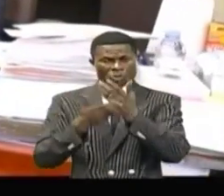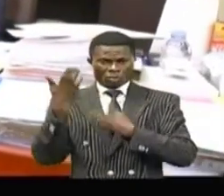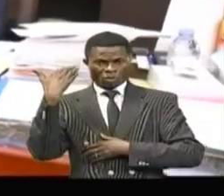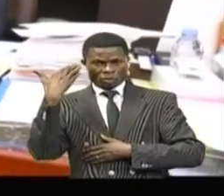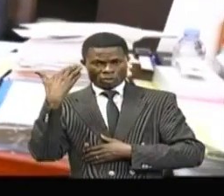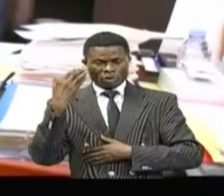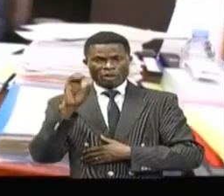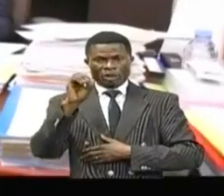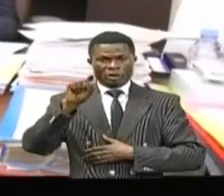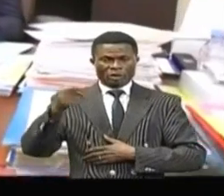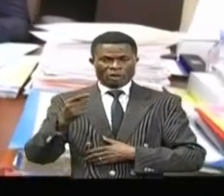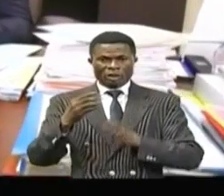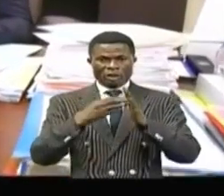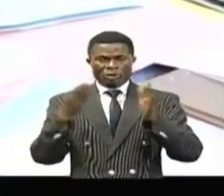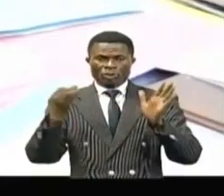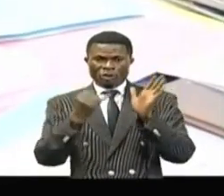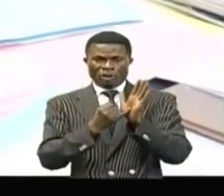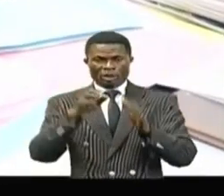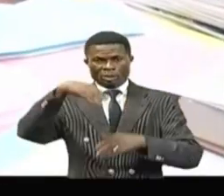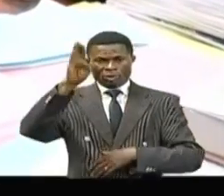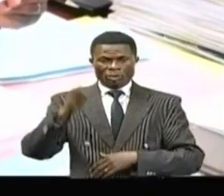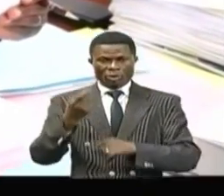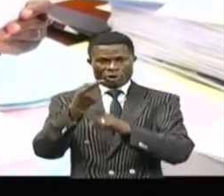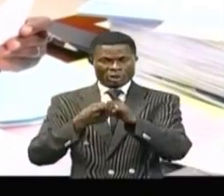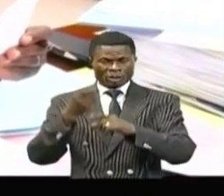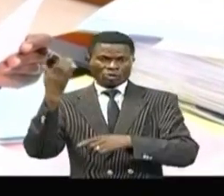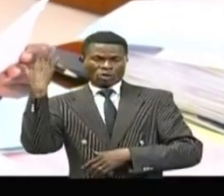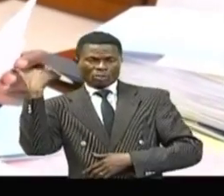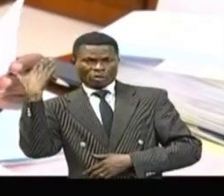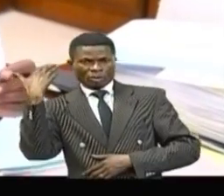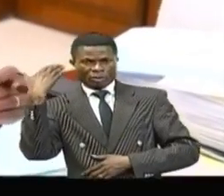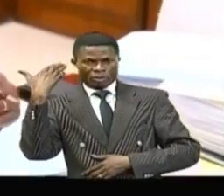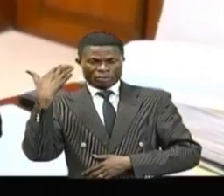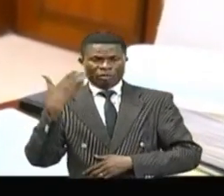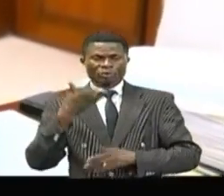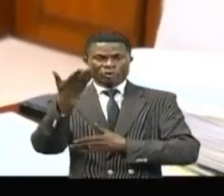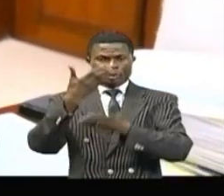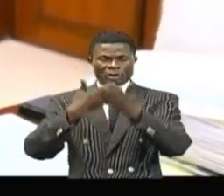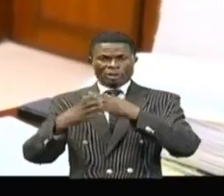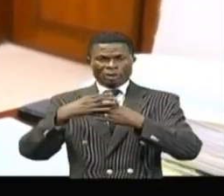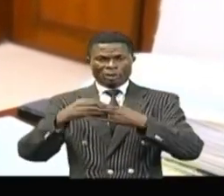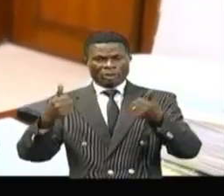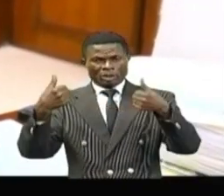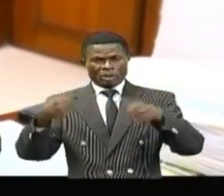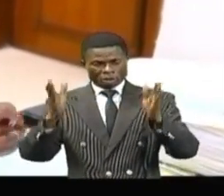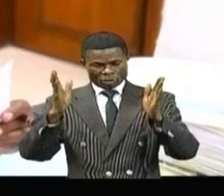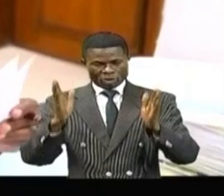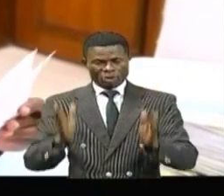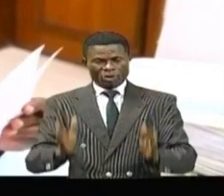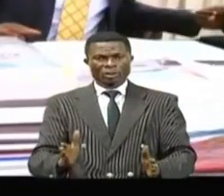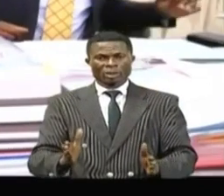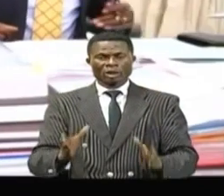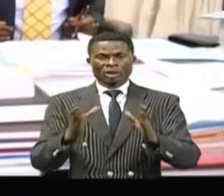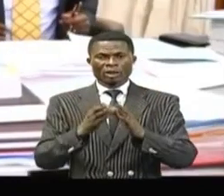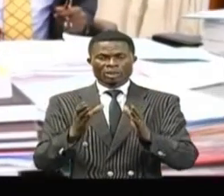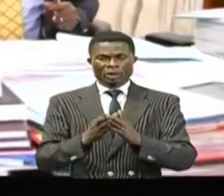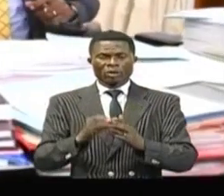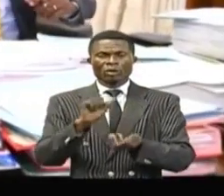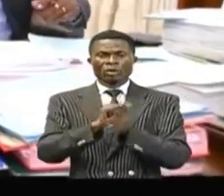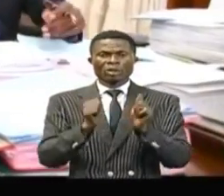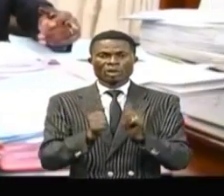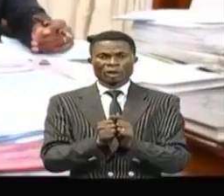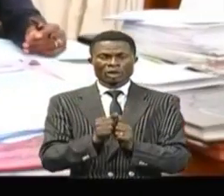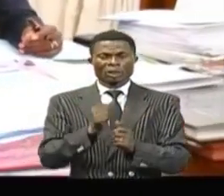contre 0,96% le mois précédent. Les marchés d'échange est resté globalement stable avec de fluctuations